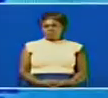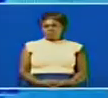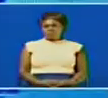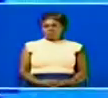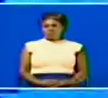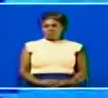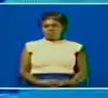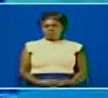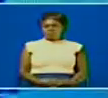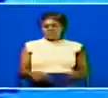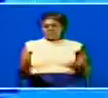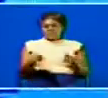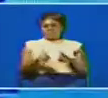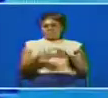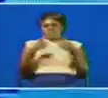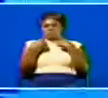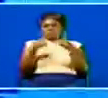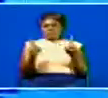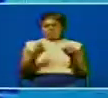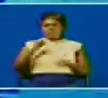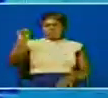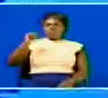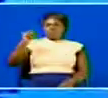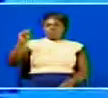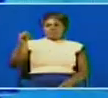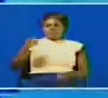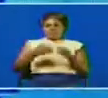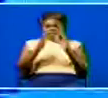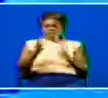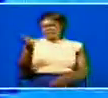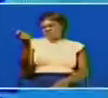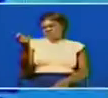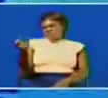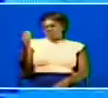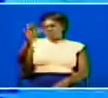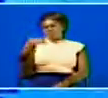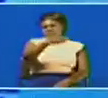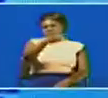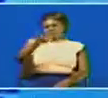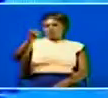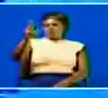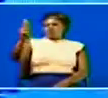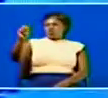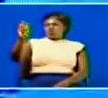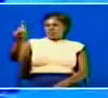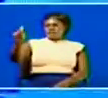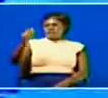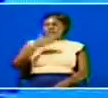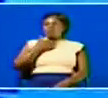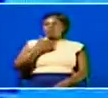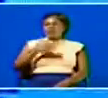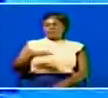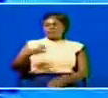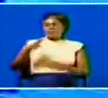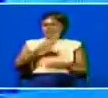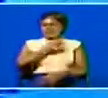Naam, tukisalia na taarifa za siasa, kiranja wa walio wachache katika bunge la taifa Junet Mohamed amewataka wabunge wa muungano